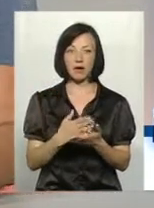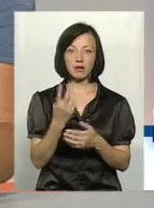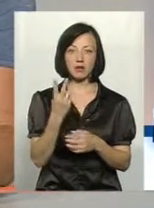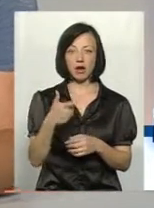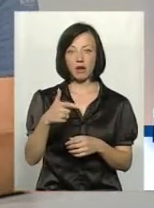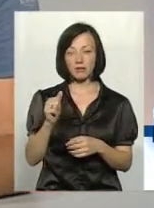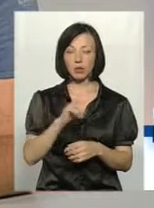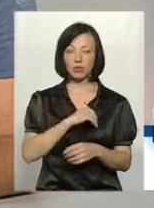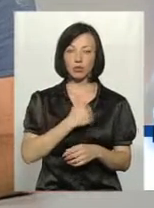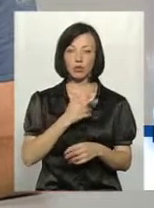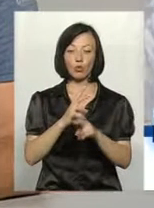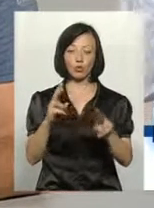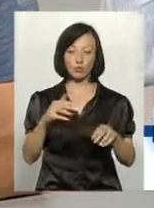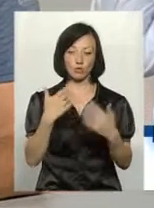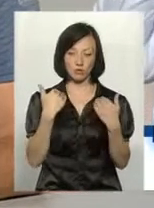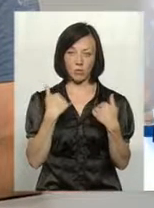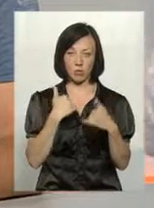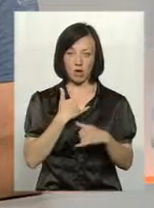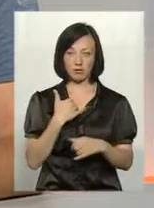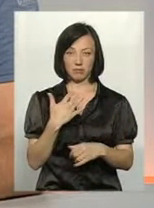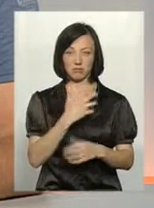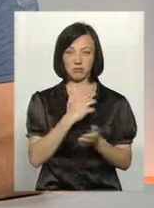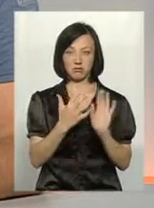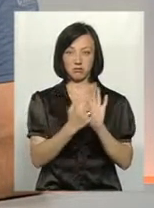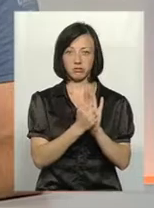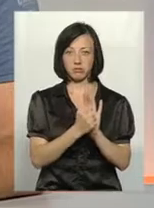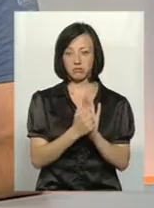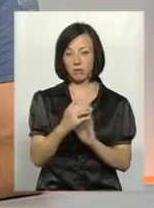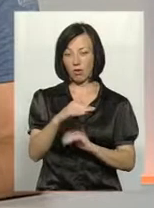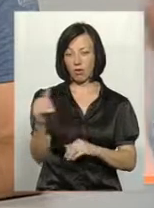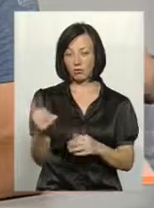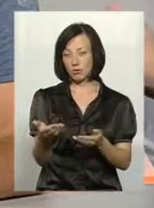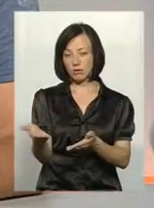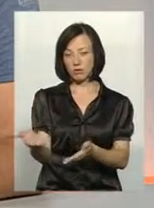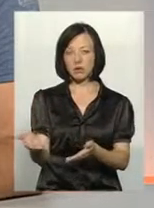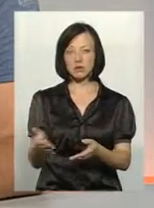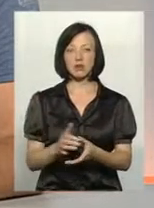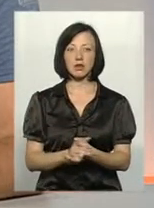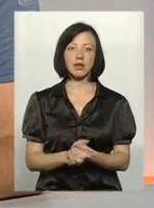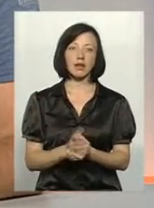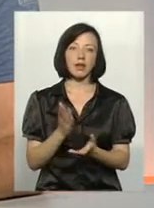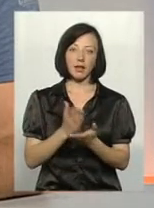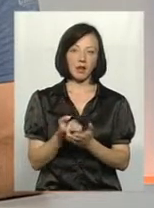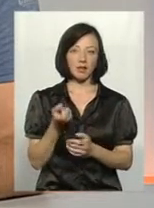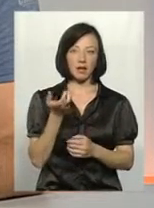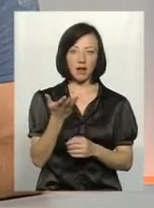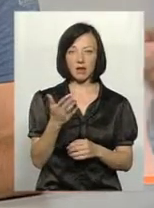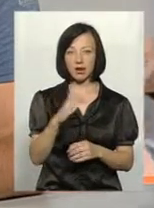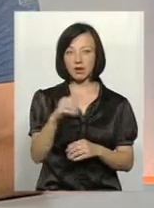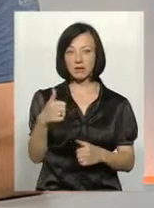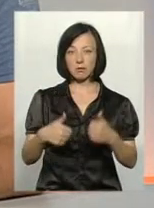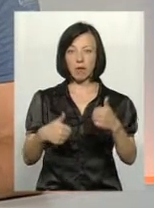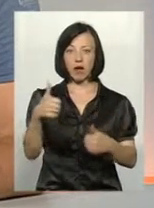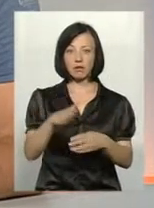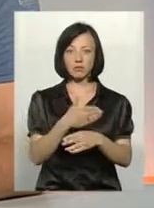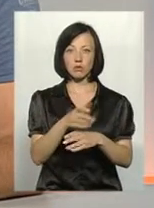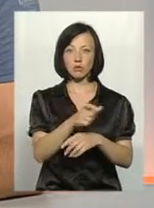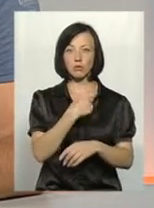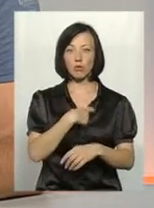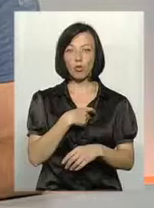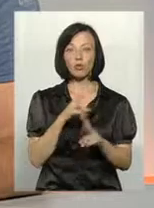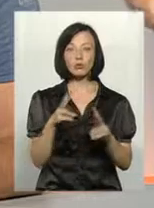гектара. Я хотів би, хто хоче, в межах України, візьміть мене це право. Є декілька орендарів. Будь ласка, змагайтеся між собою, хто кращу